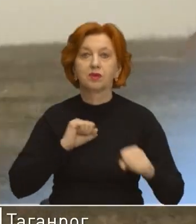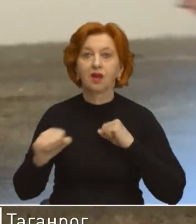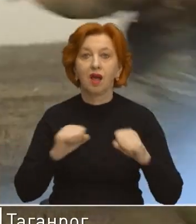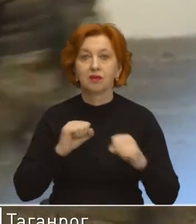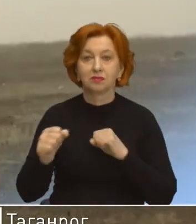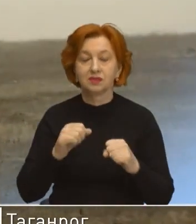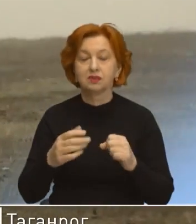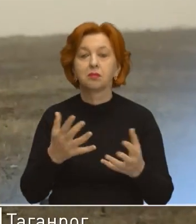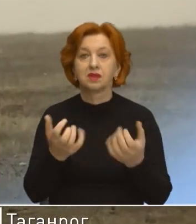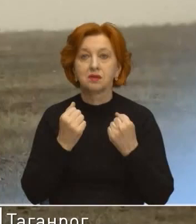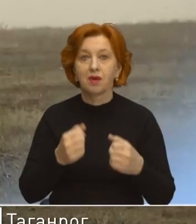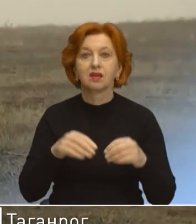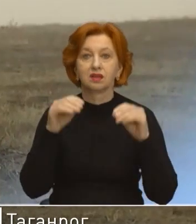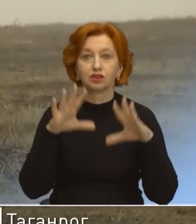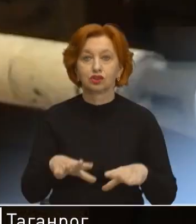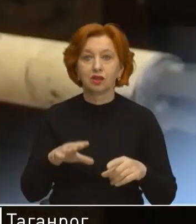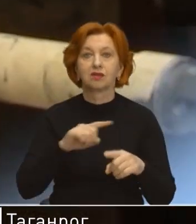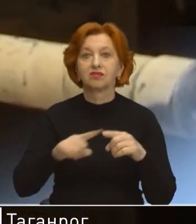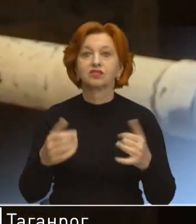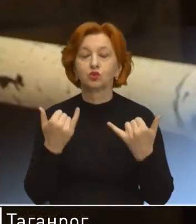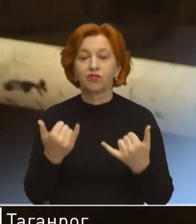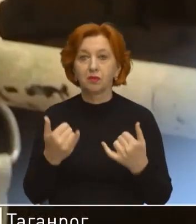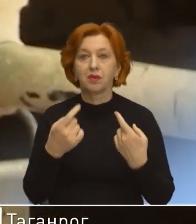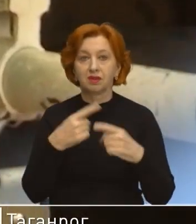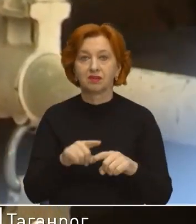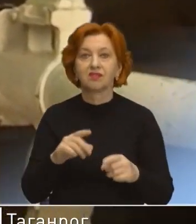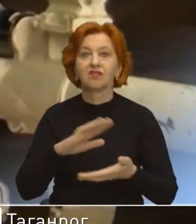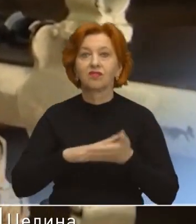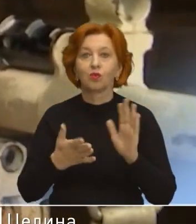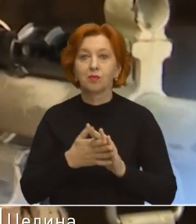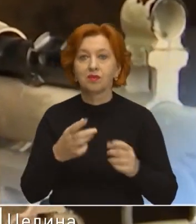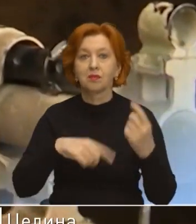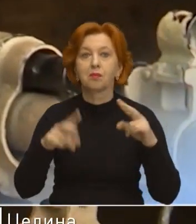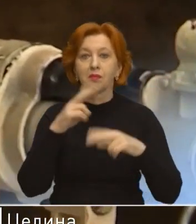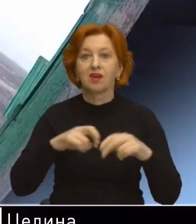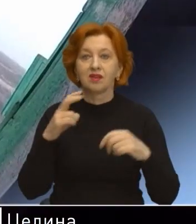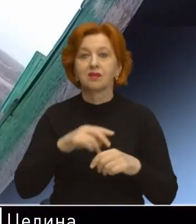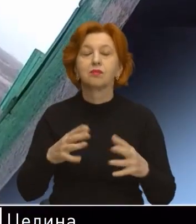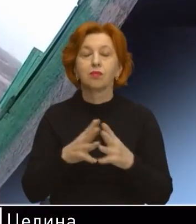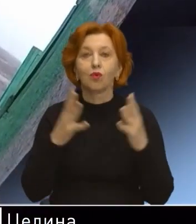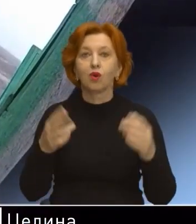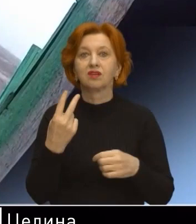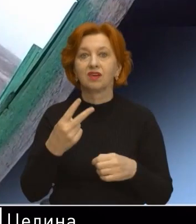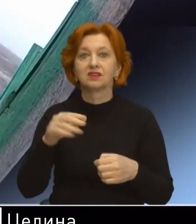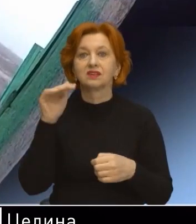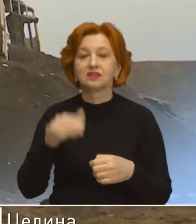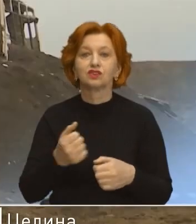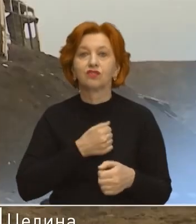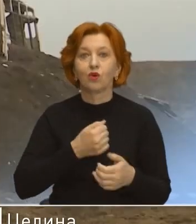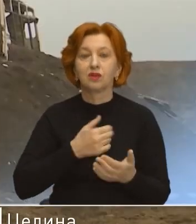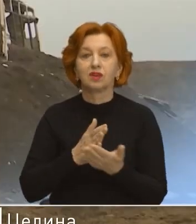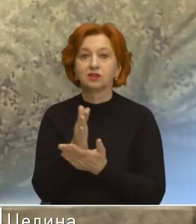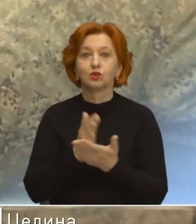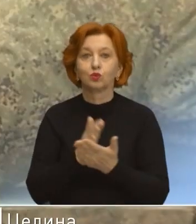принимать нестандартные решения в условиях современного боя. Всего к сдаче итоговой проверки приступили более 20 тысяч военнослужащих ЮВО